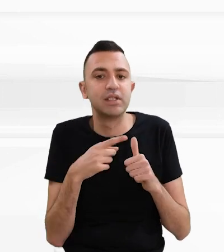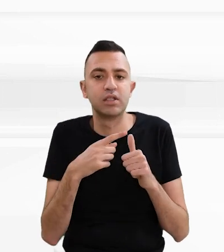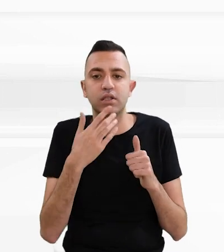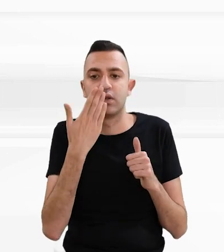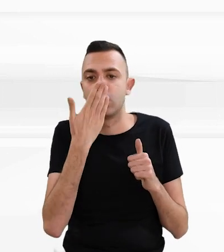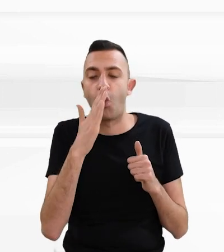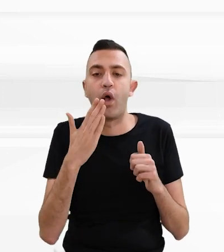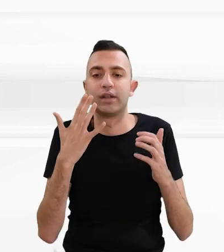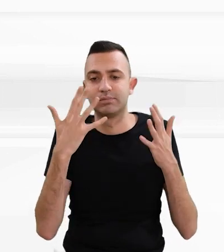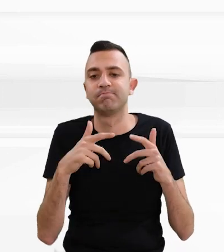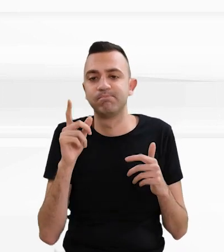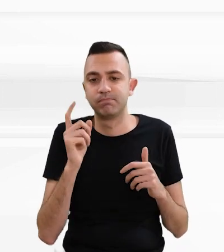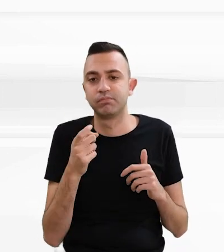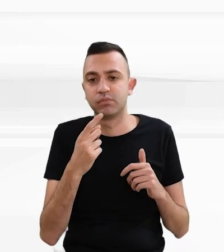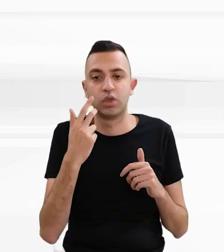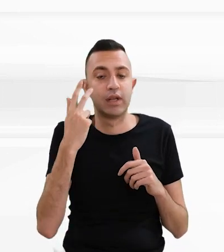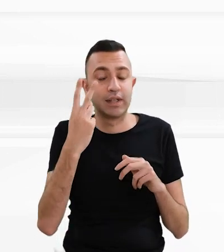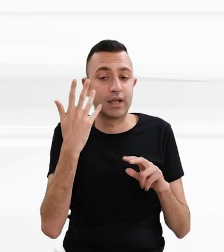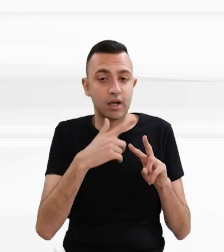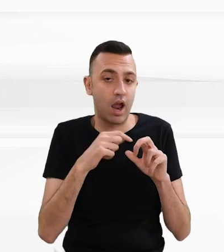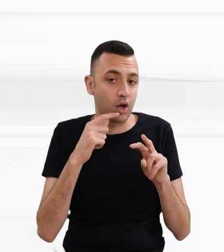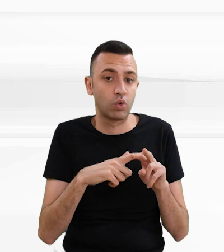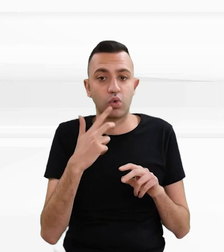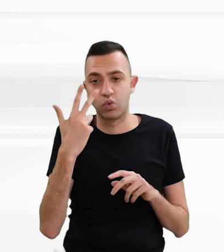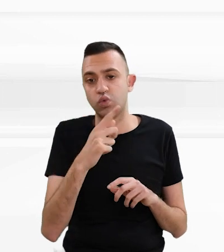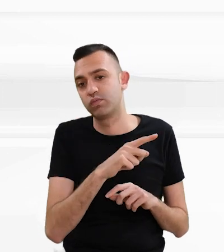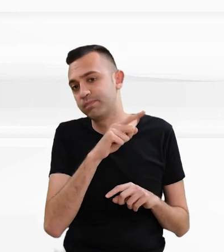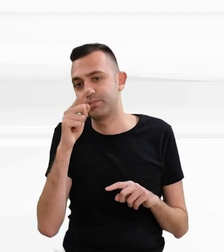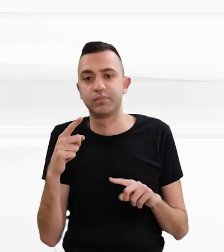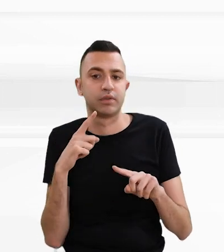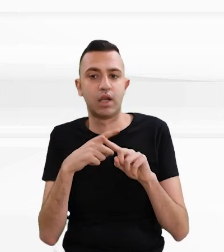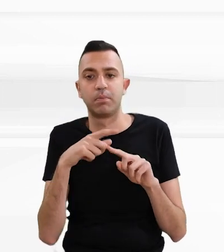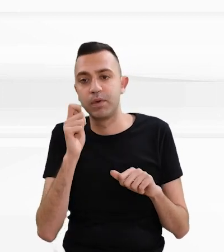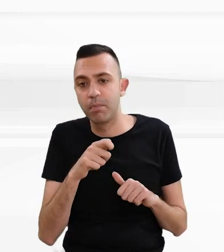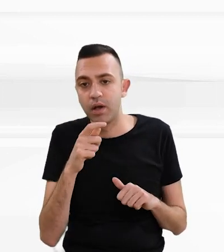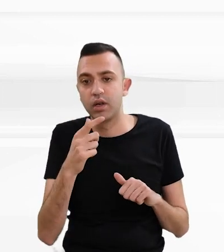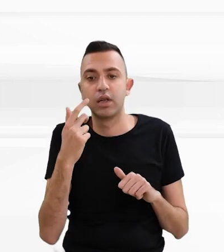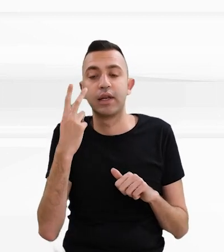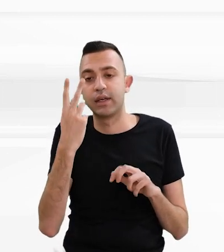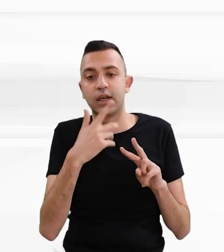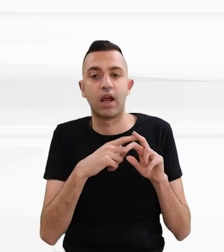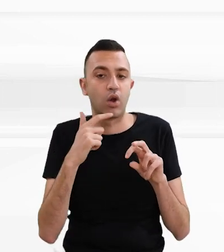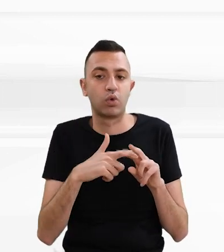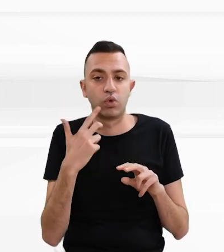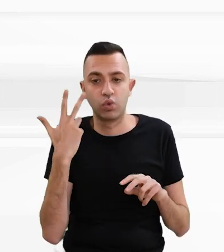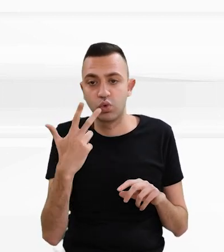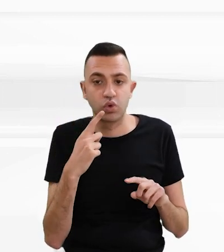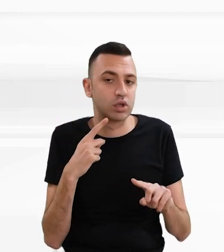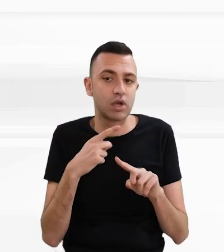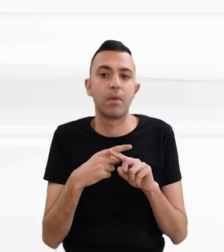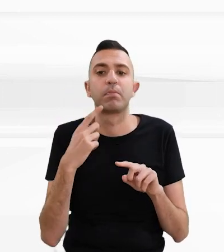devam edelim İki karekök 3'le Türk'ü çarpalım o 12 kare kök 3 çarpı